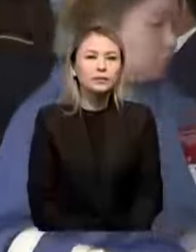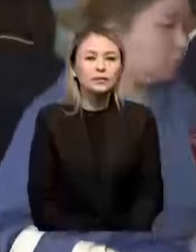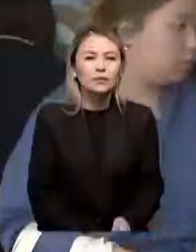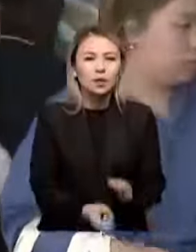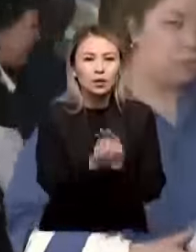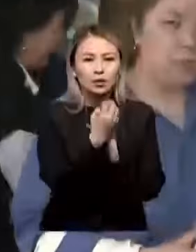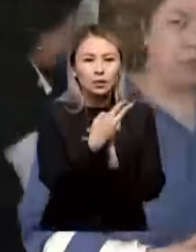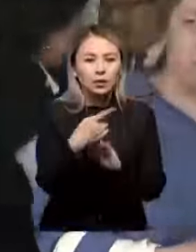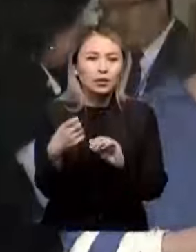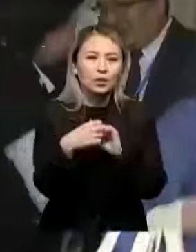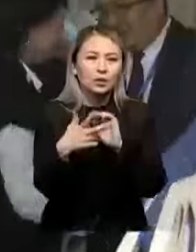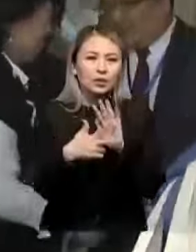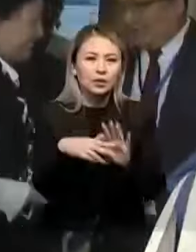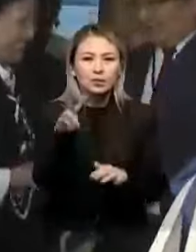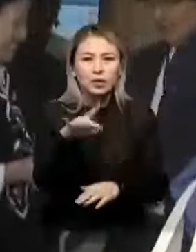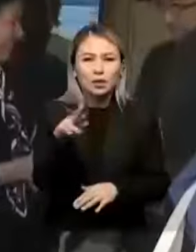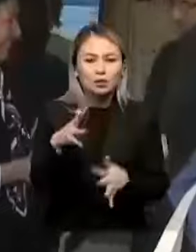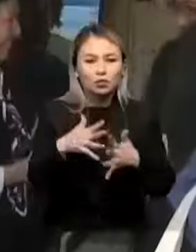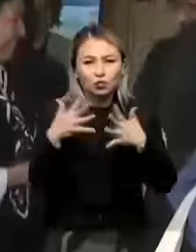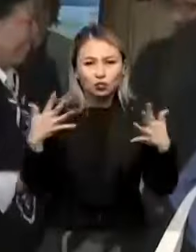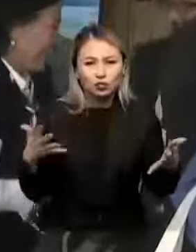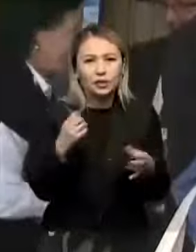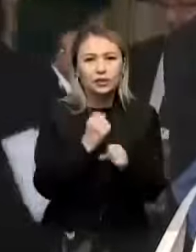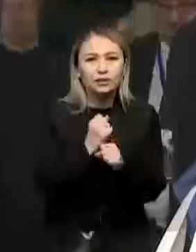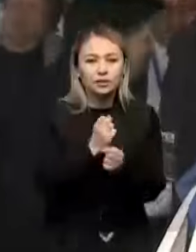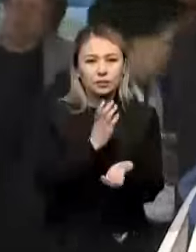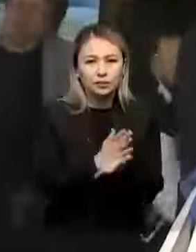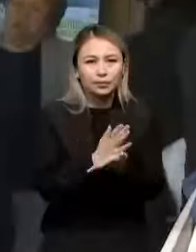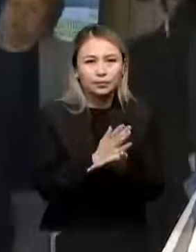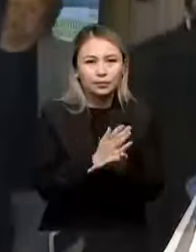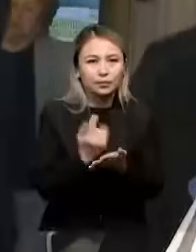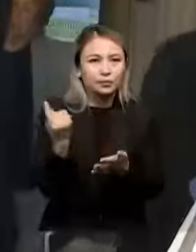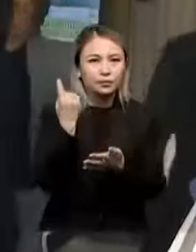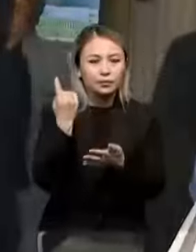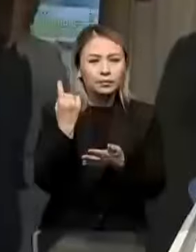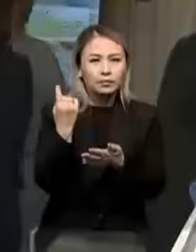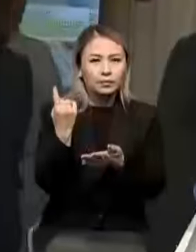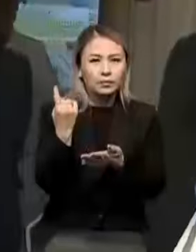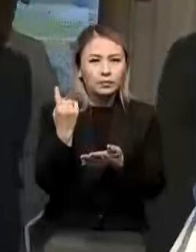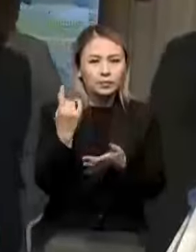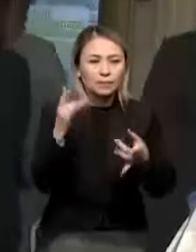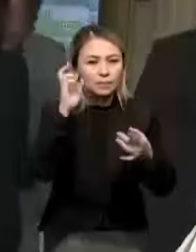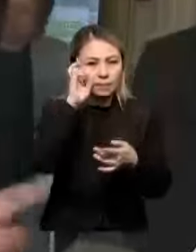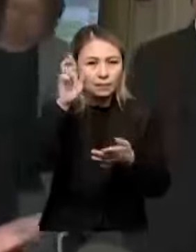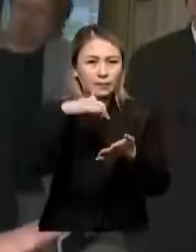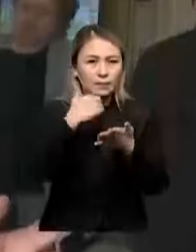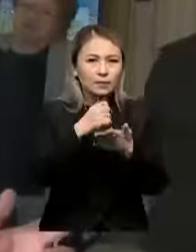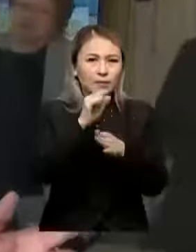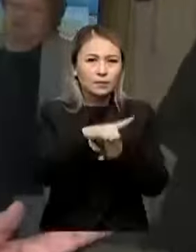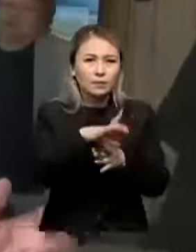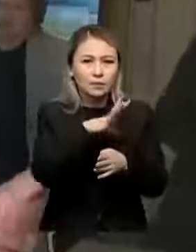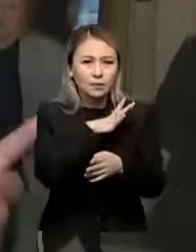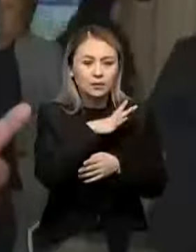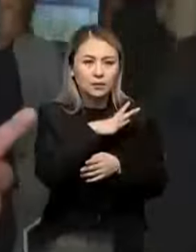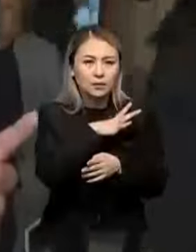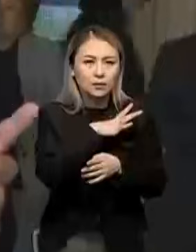18 миллиардқа 12 үлкен мегагранттар жасалып жатыр. Бұның бірінші мемлекет басшысы тапсырма берген бізге